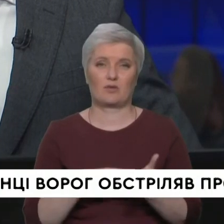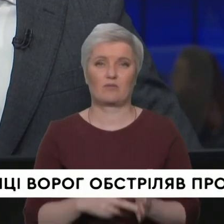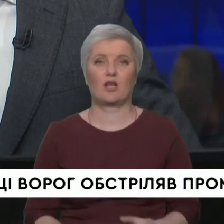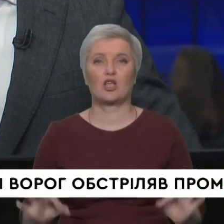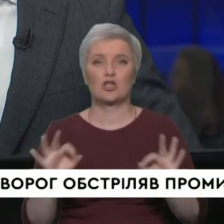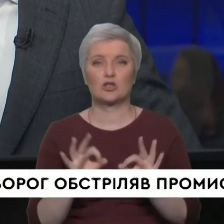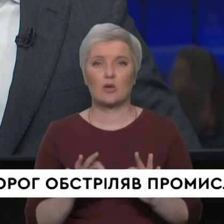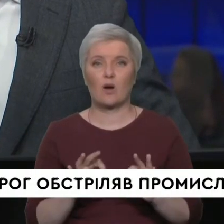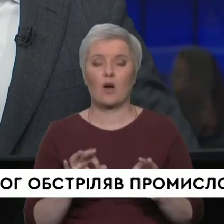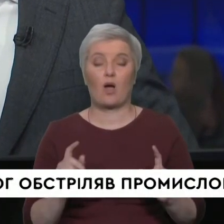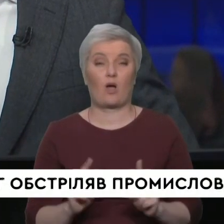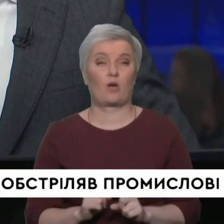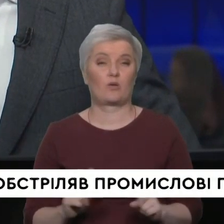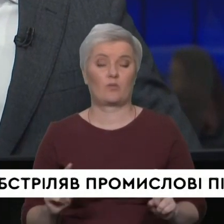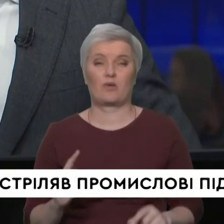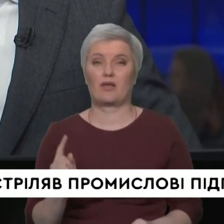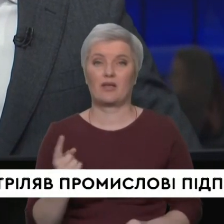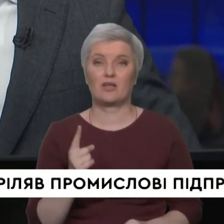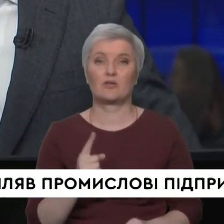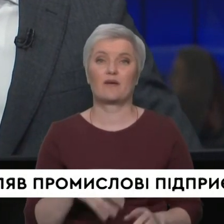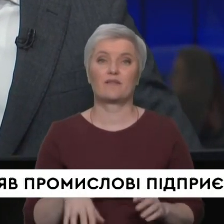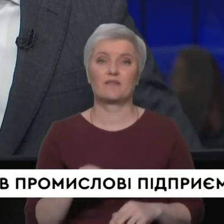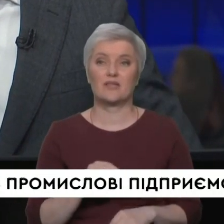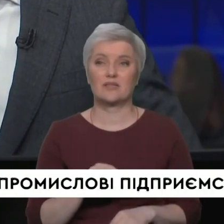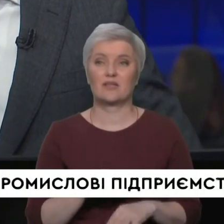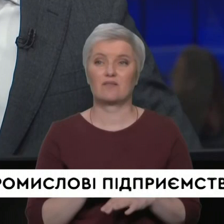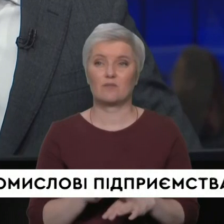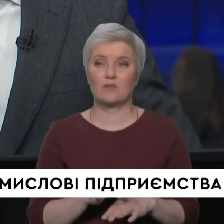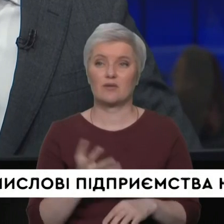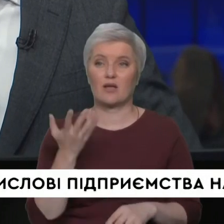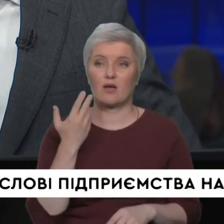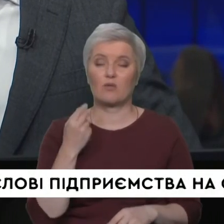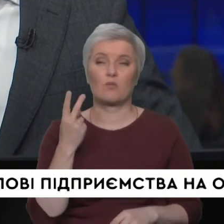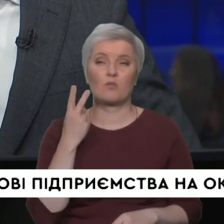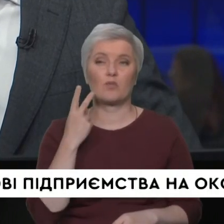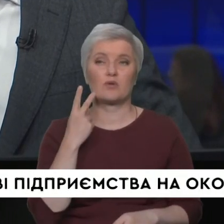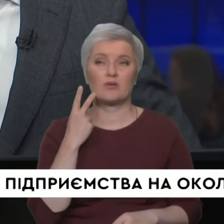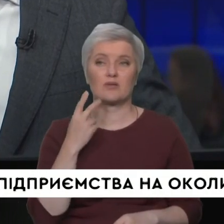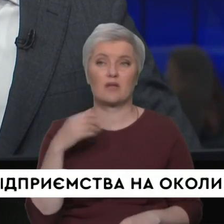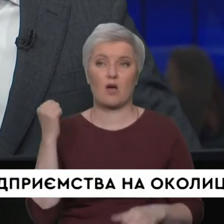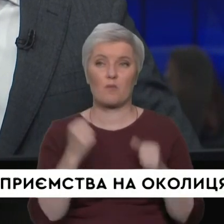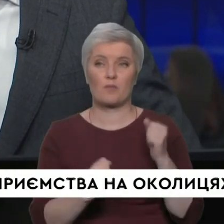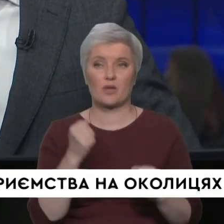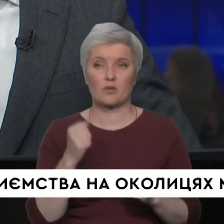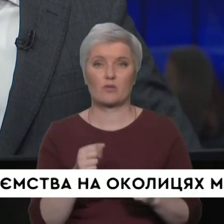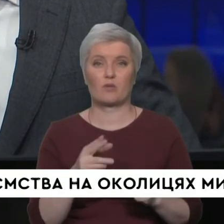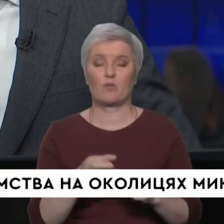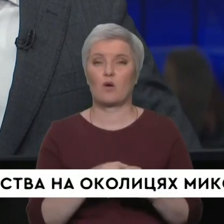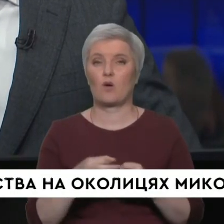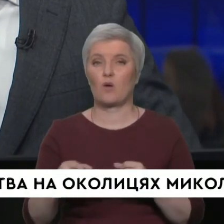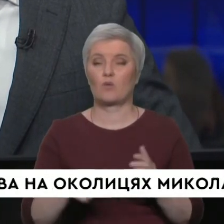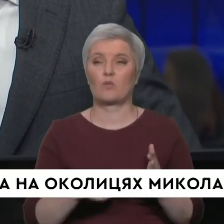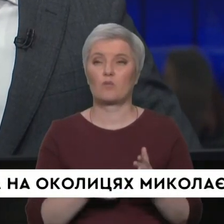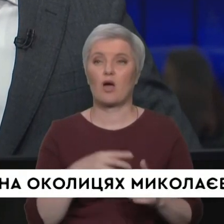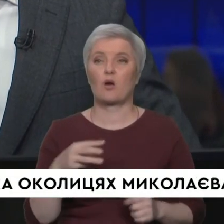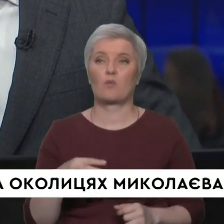нічого особливого. Єдине, що все це відбувається, звісно, на фоні постійних прильотів по околицях міста Миколаїв,